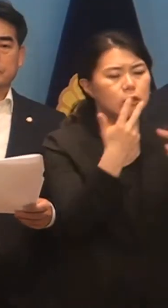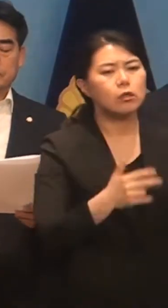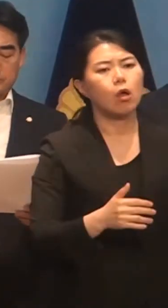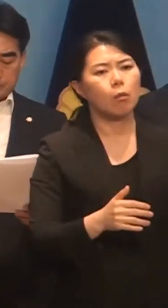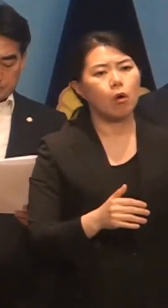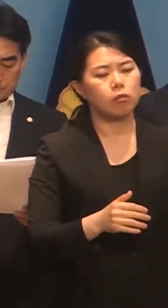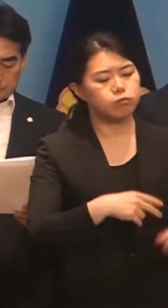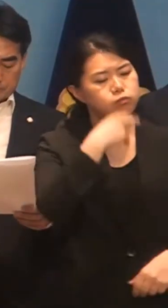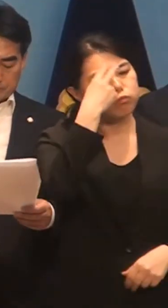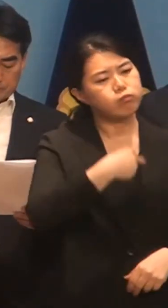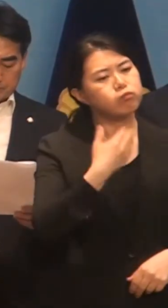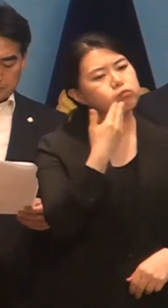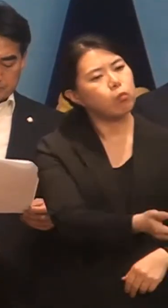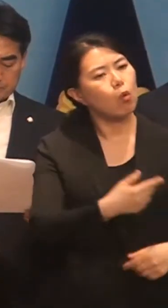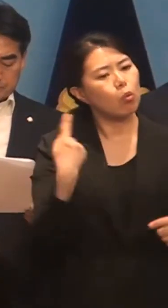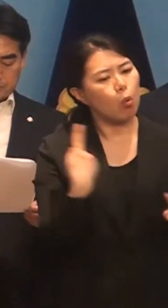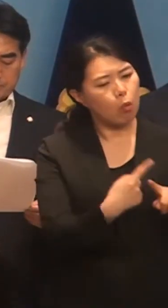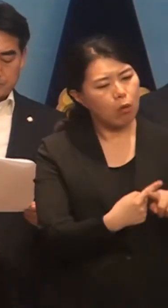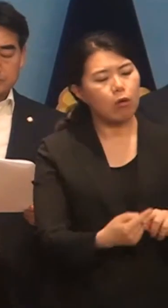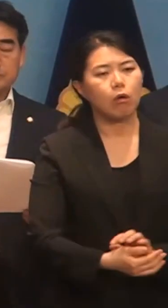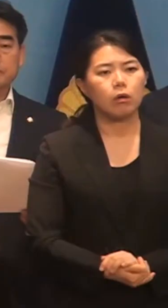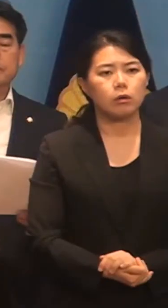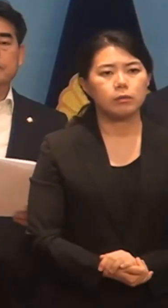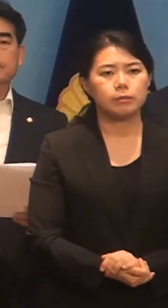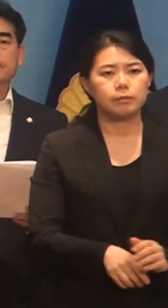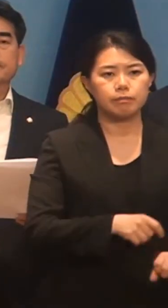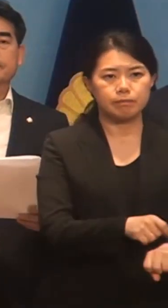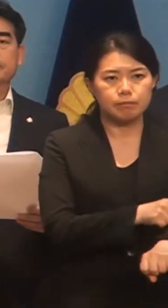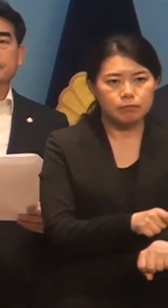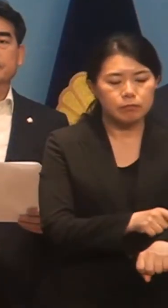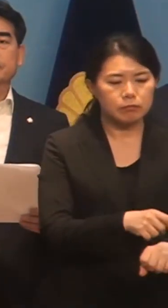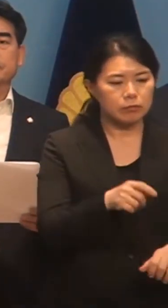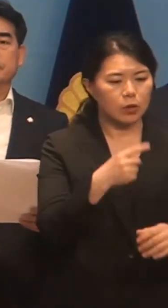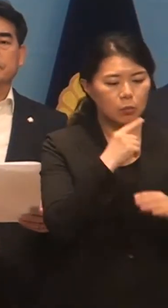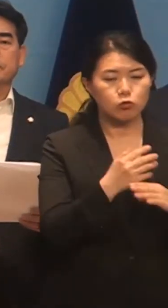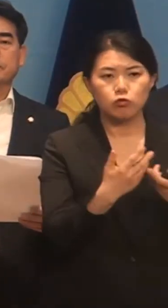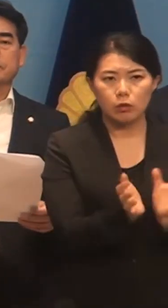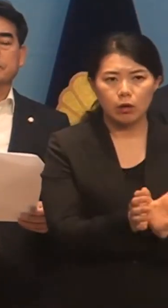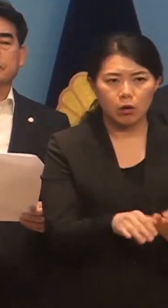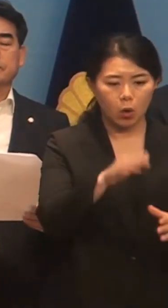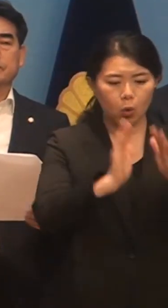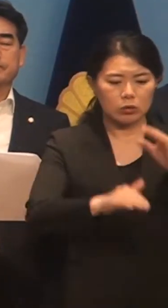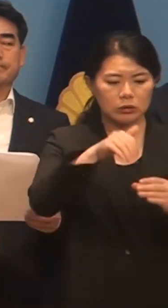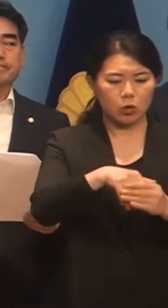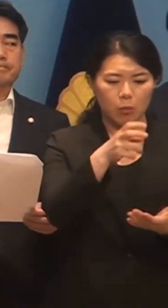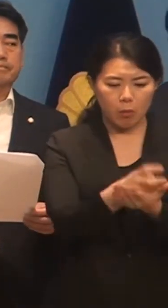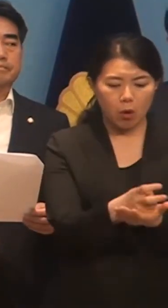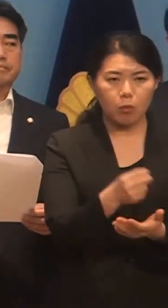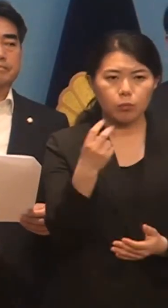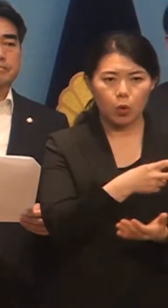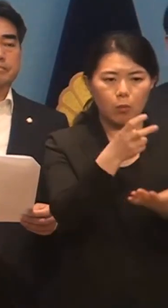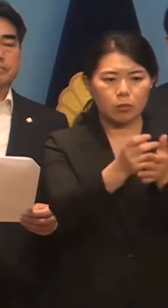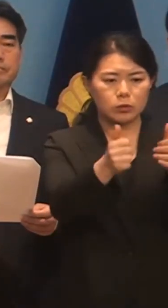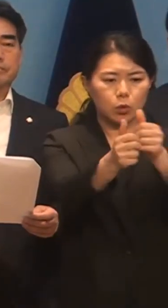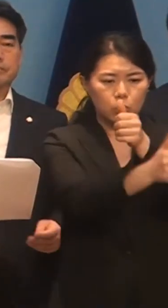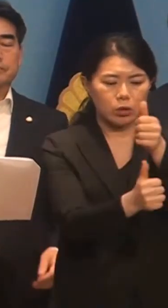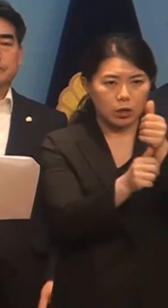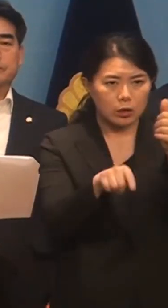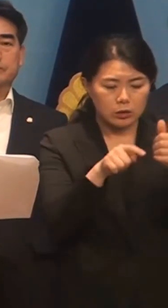이재명에게 면죄부를 주장하는 것입니다. 특히 민주당은 공직선거법뿐만 아니라